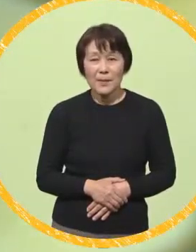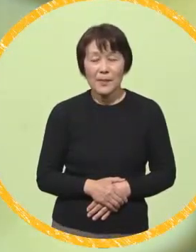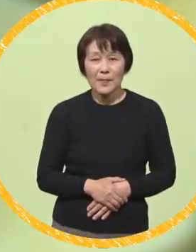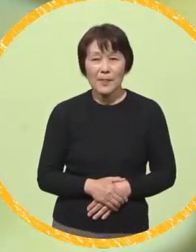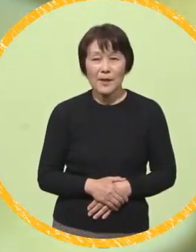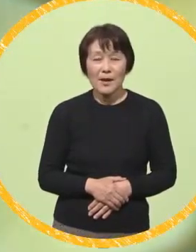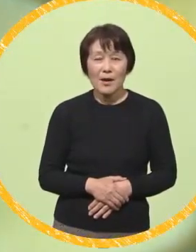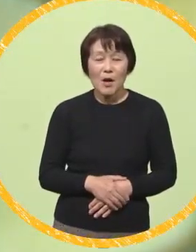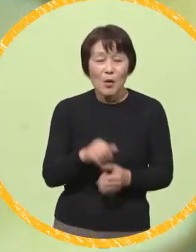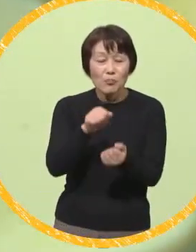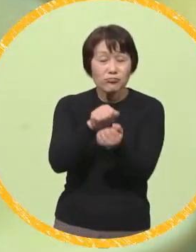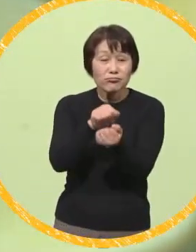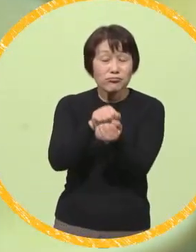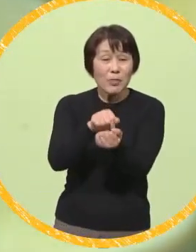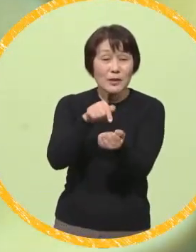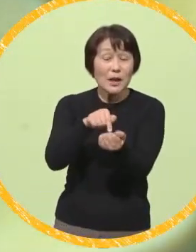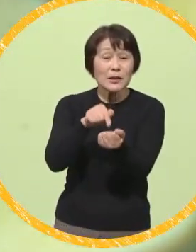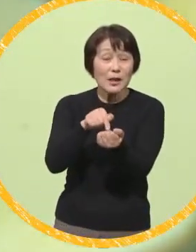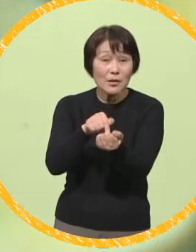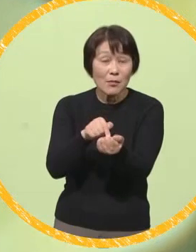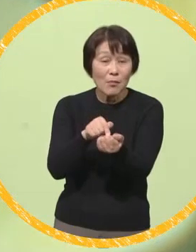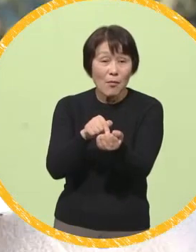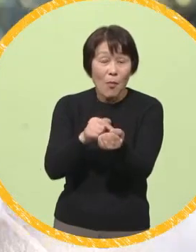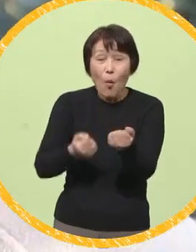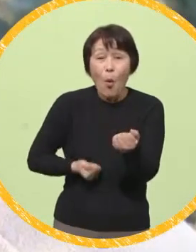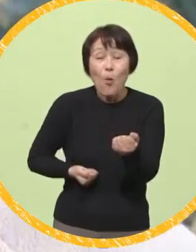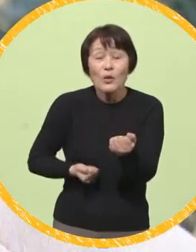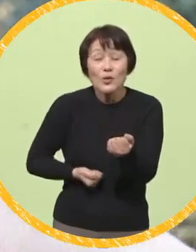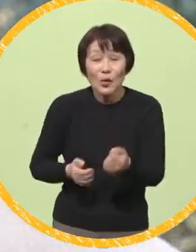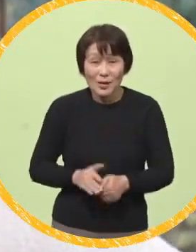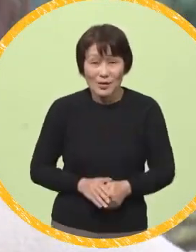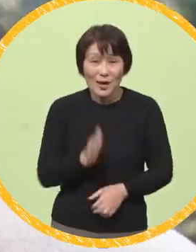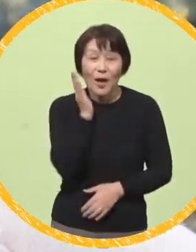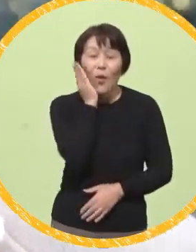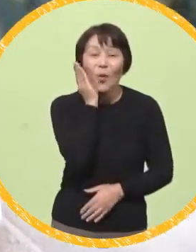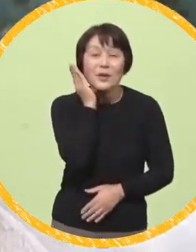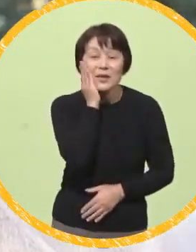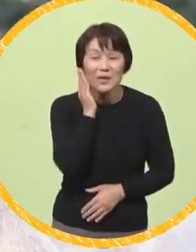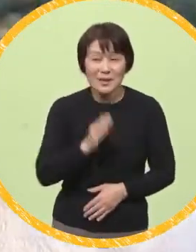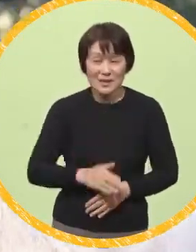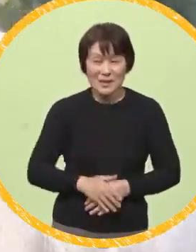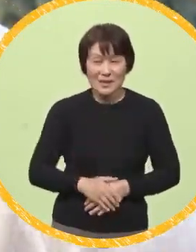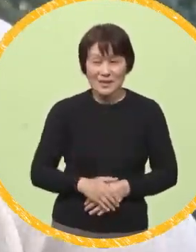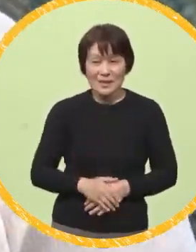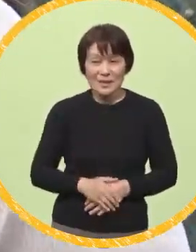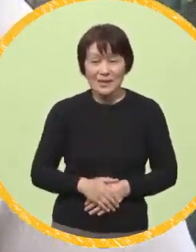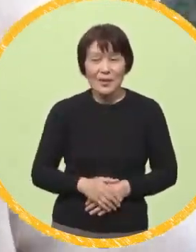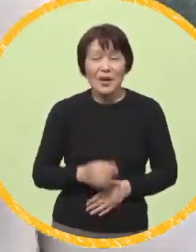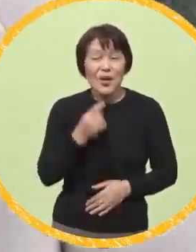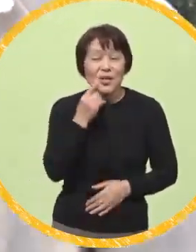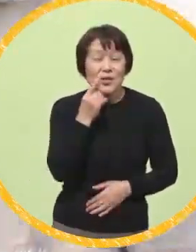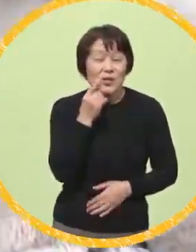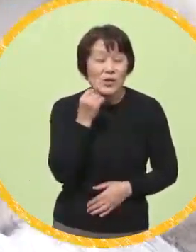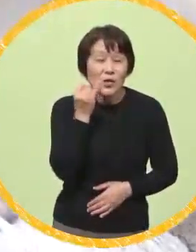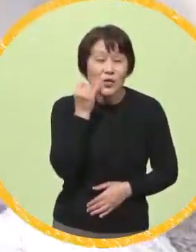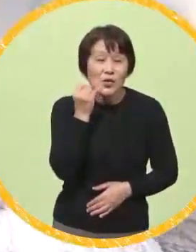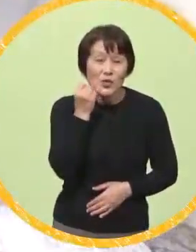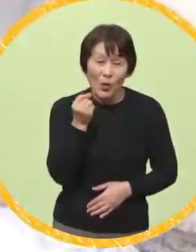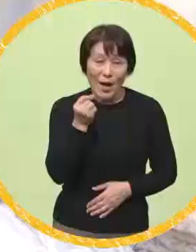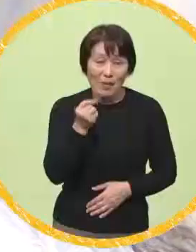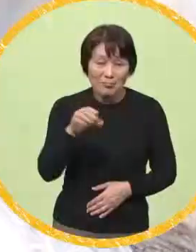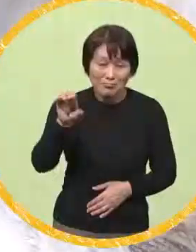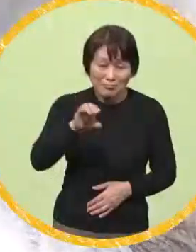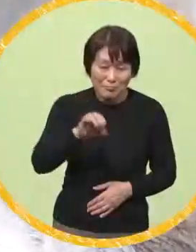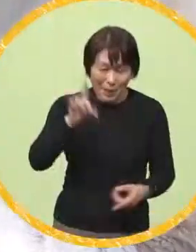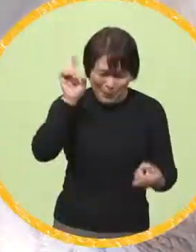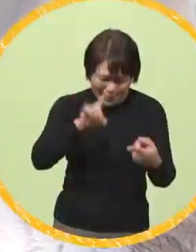ゃ食感が面白いと思います。 シャキシャキでしたっけ、うん、おいしい。またこの塩加減絶妙ですね。 そうです